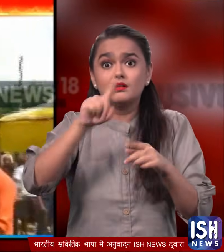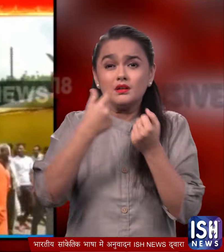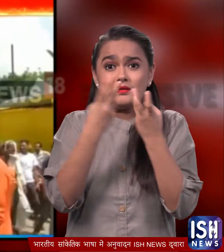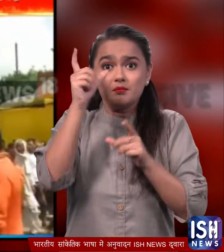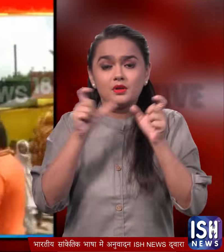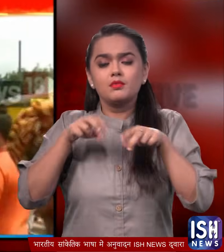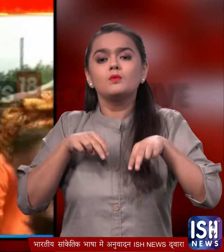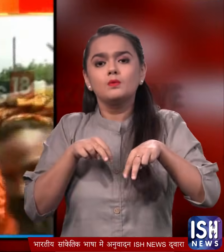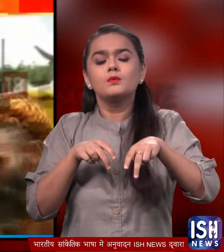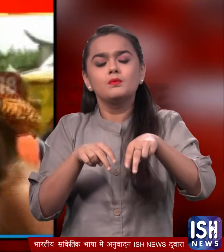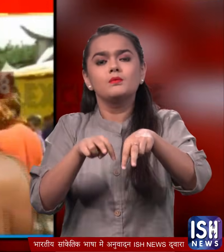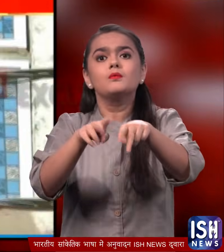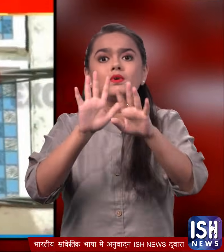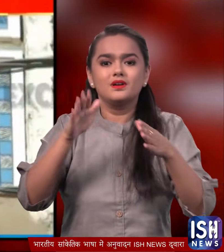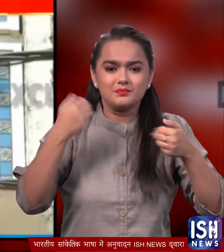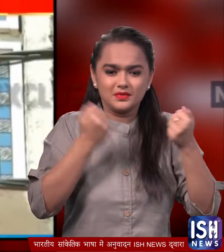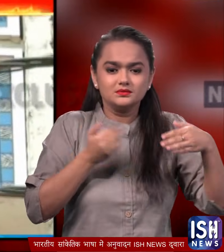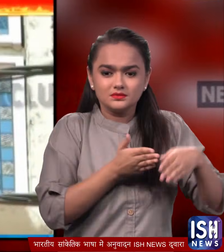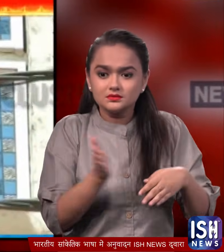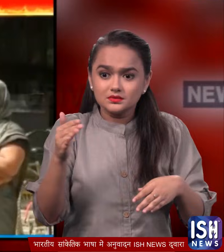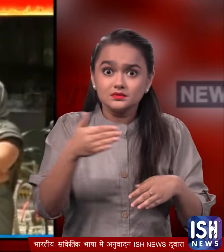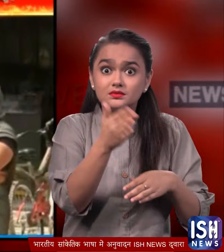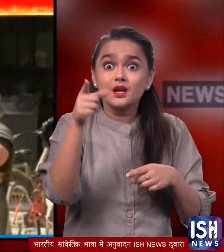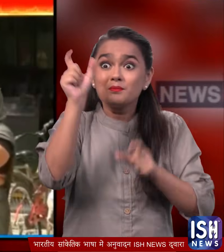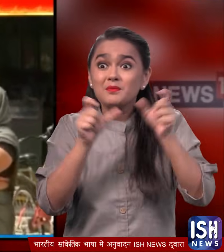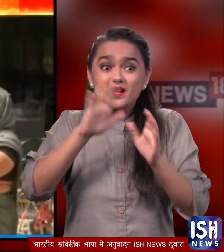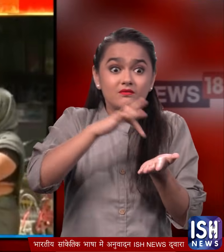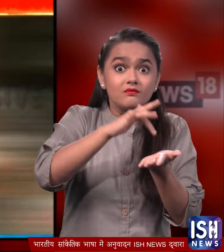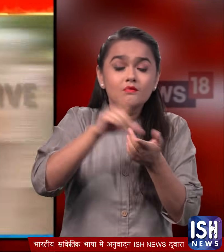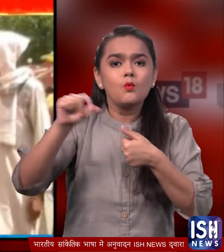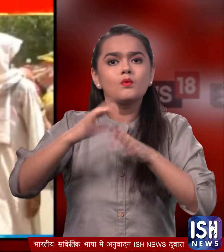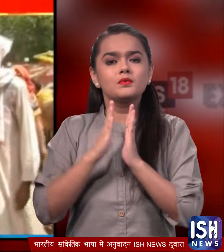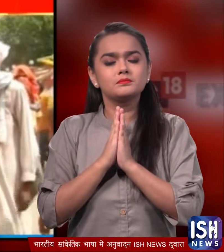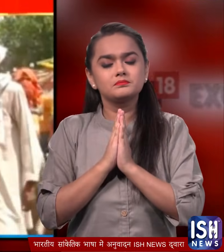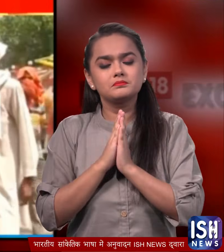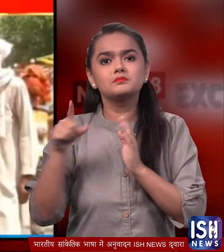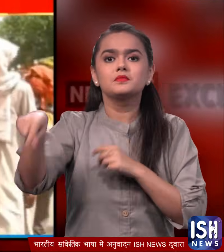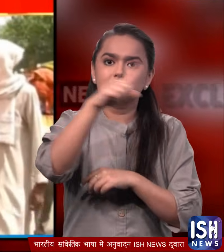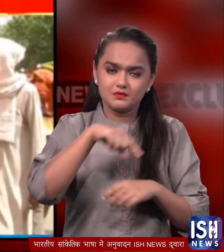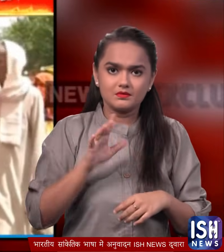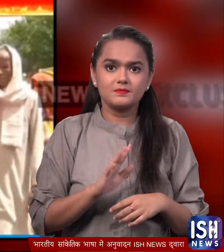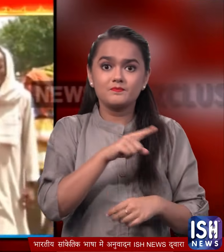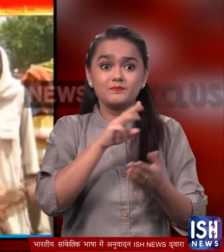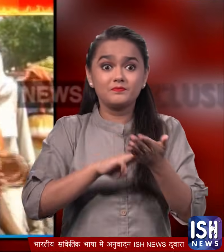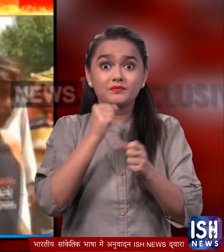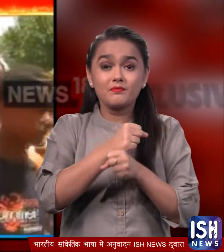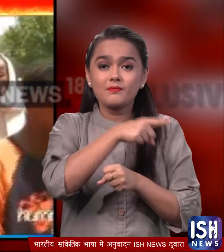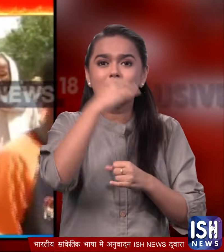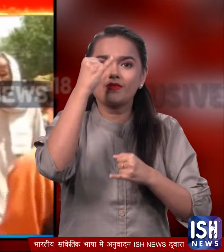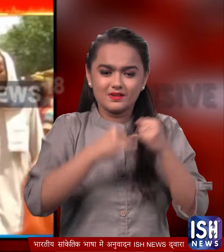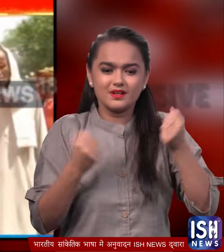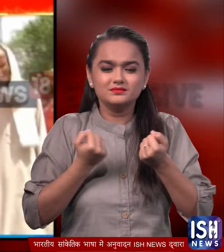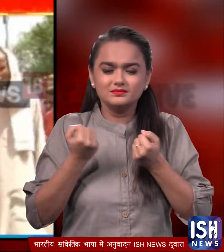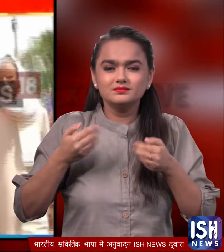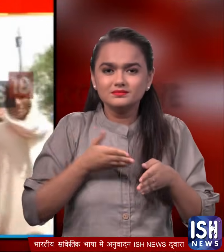रहे। ये यात्रा जहां जहां से गुजरी, महंत के सम्मान में लोग हाथ जोड़कर खड़े हो गए। महंत नरेंद्र गिरी की अंतिम यात्रा, शव यात्रा प्रयागराज